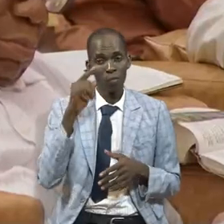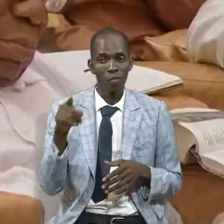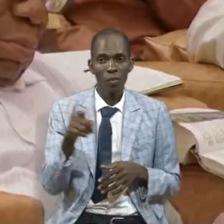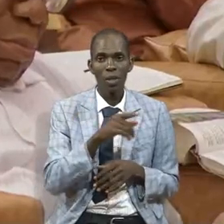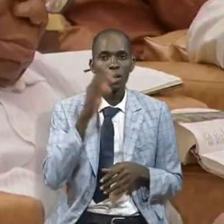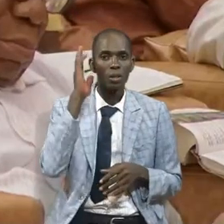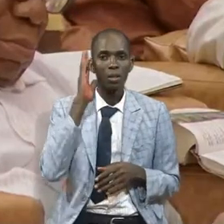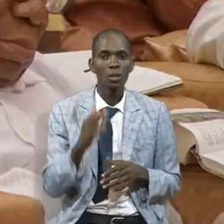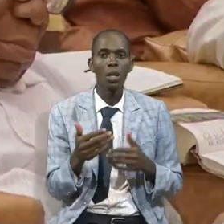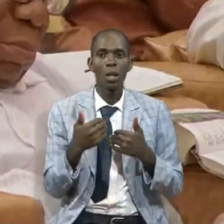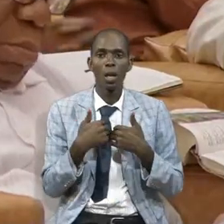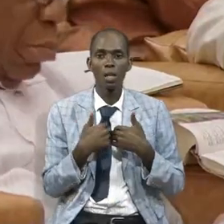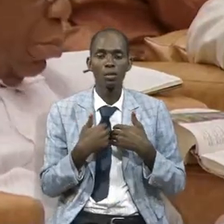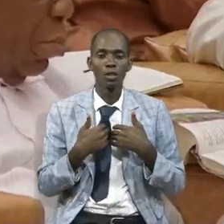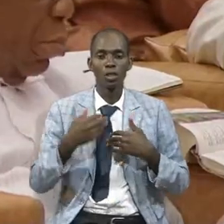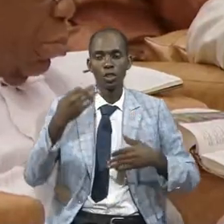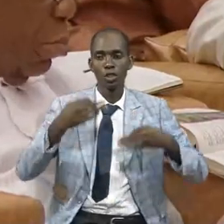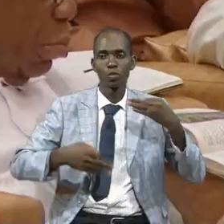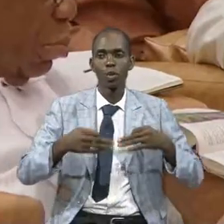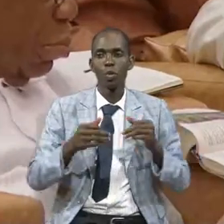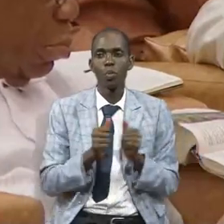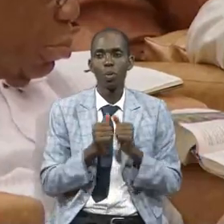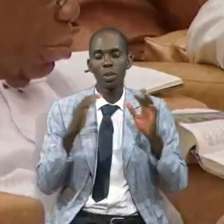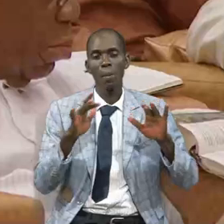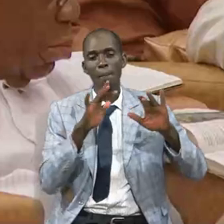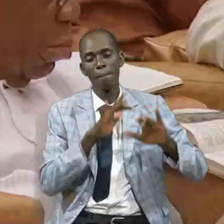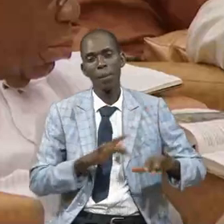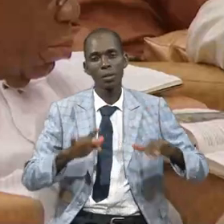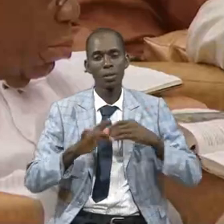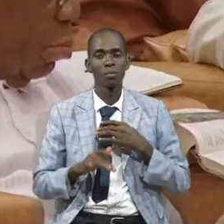car le jugement est sans miséricorde